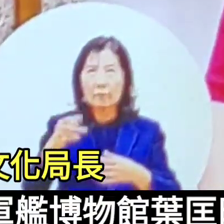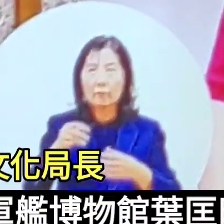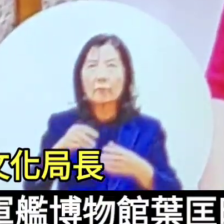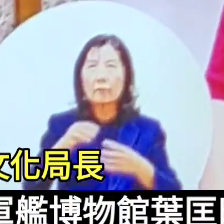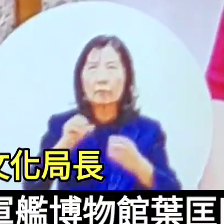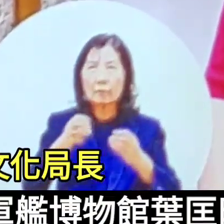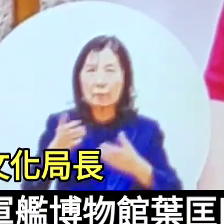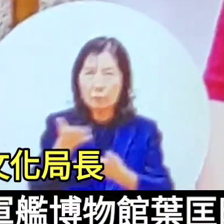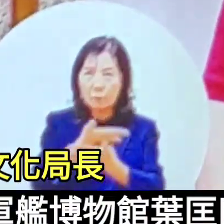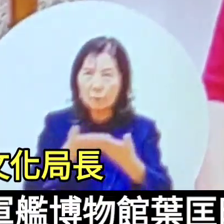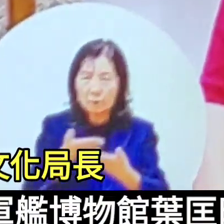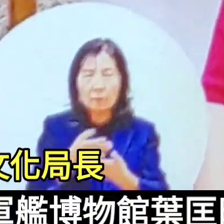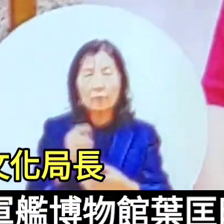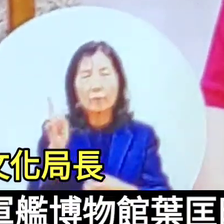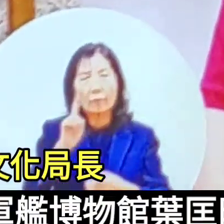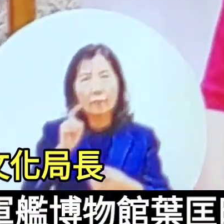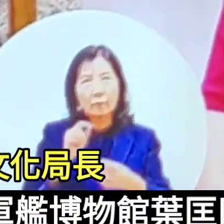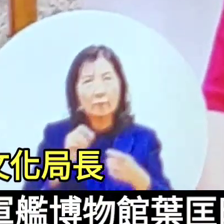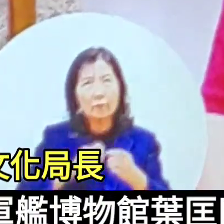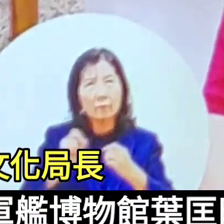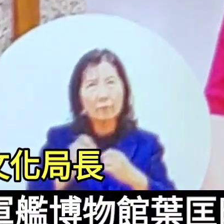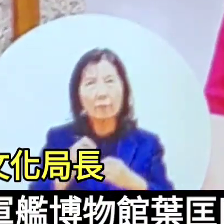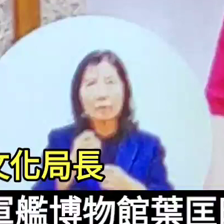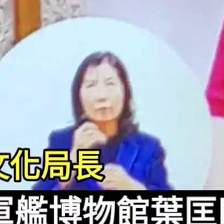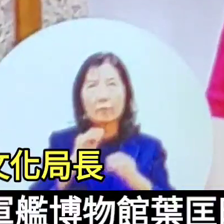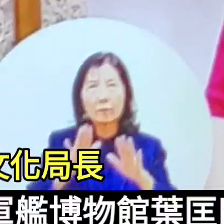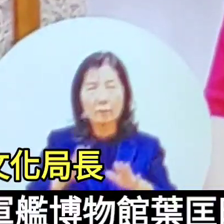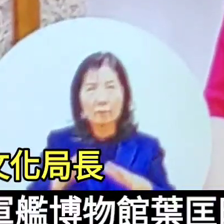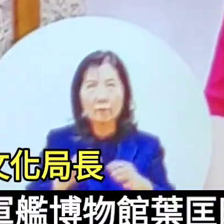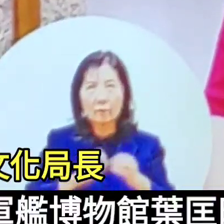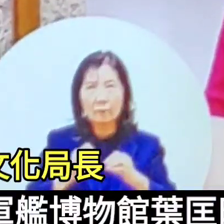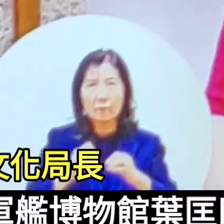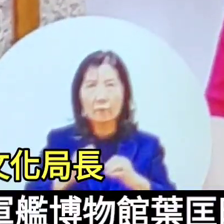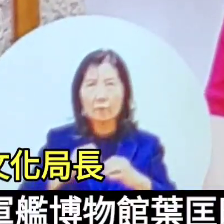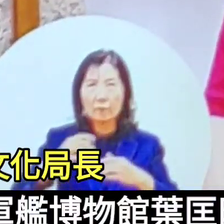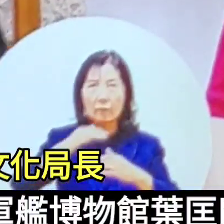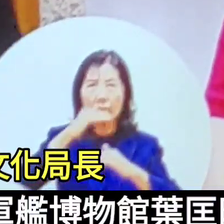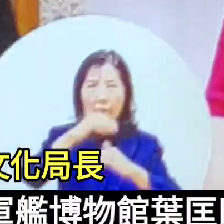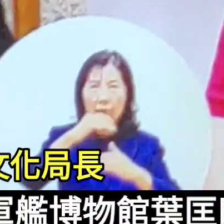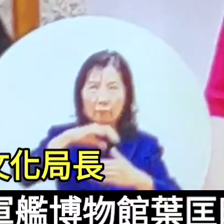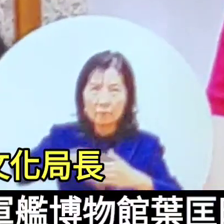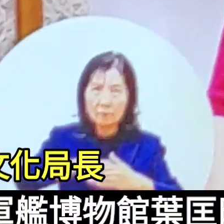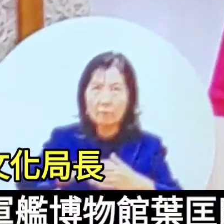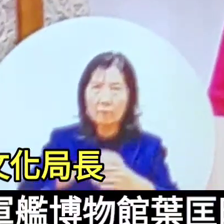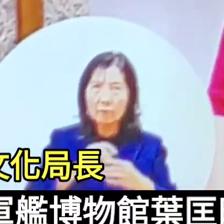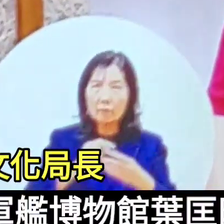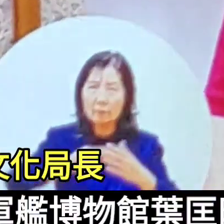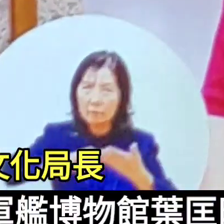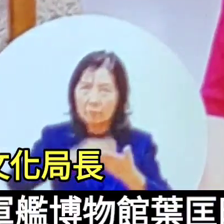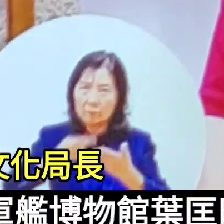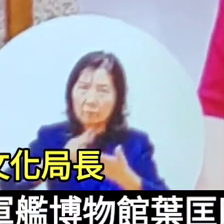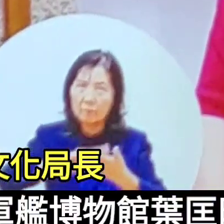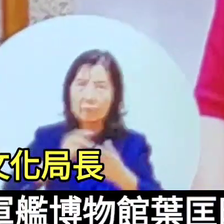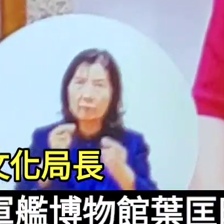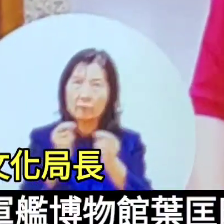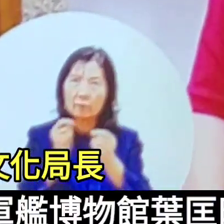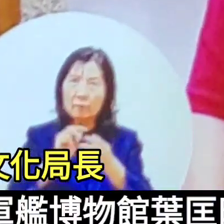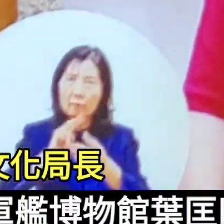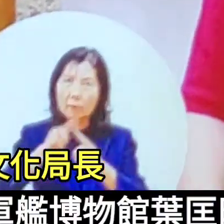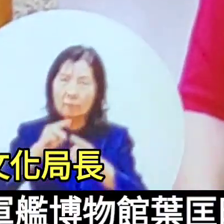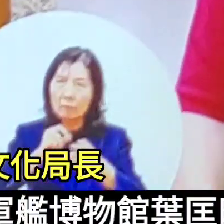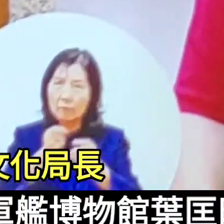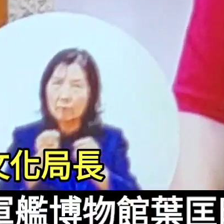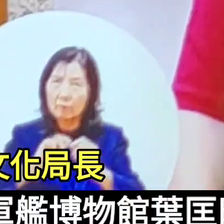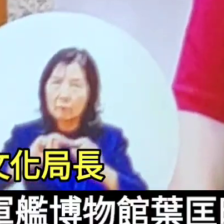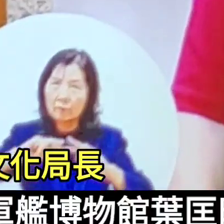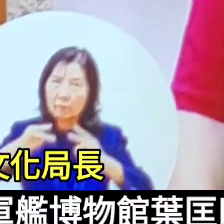通，看看有什么样的方法可以在现有的计划范围去做小部分的更动，因为那个更动是非